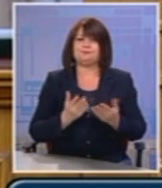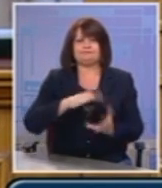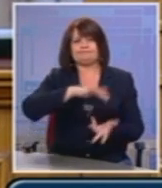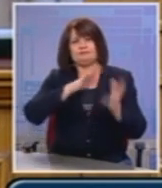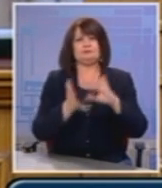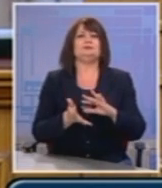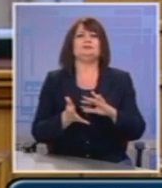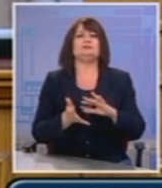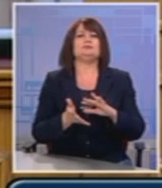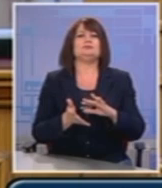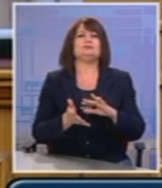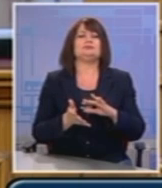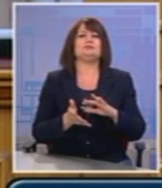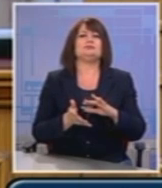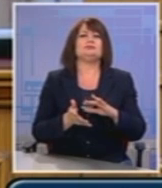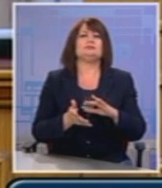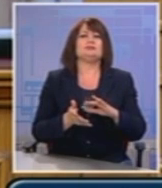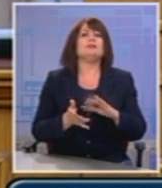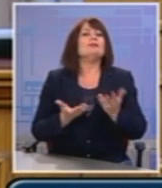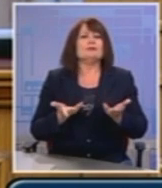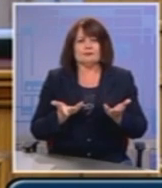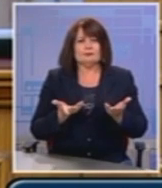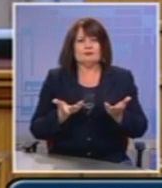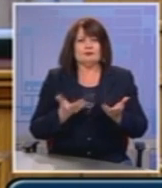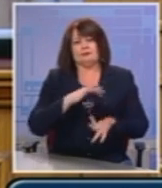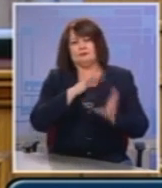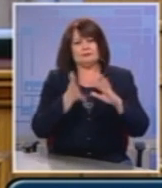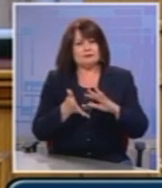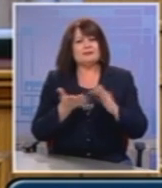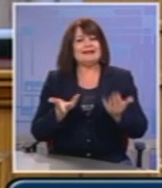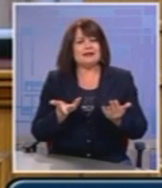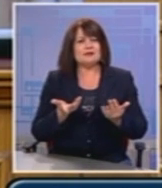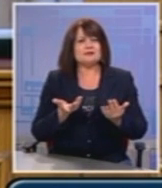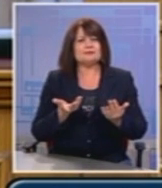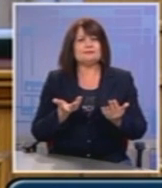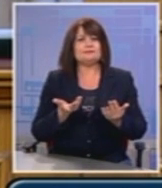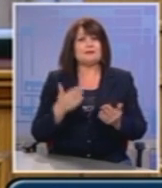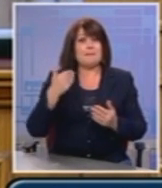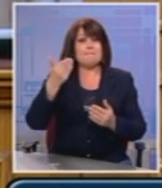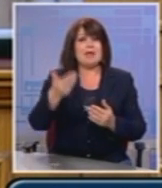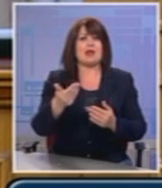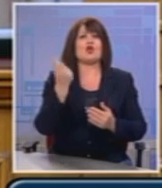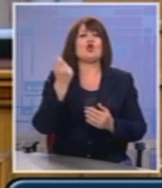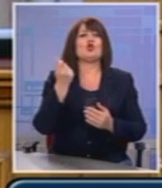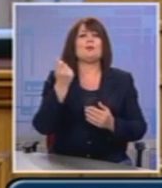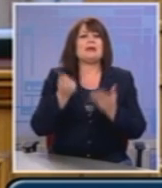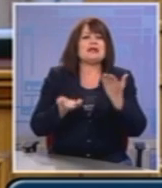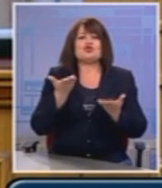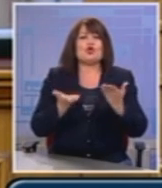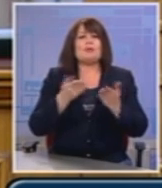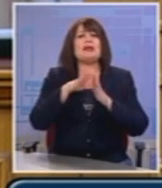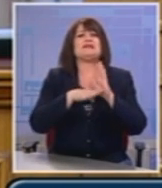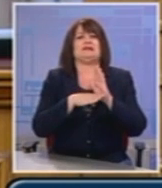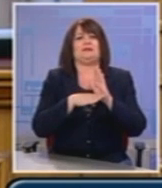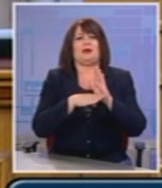οριστικώς και είμαι απόλυτος σε αυτό ανετράπη οριστικώς η μελλοντική οικονομική ισορροπία του